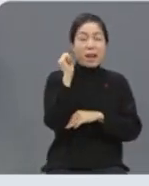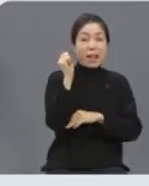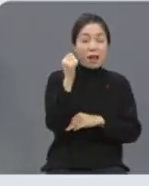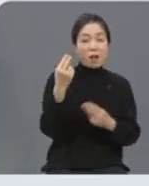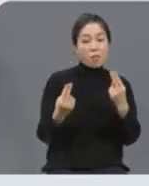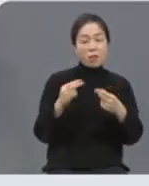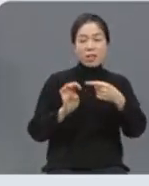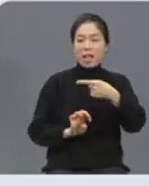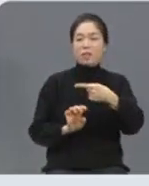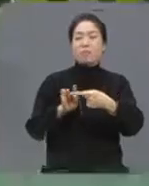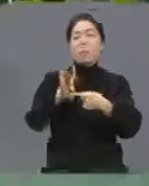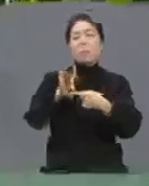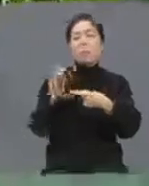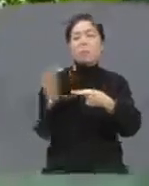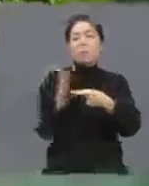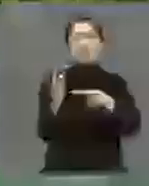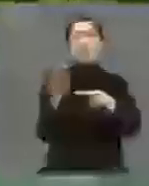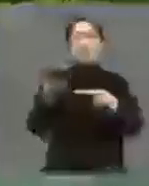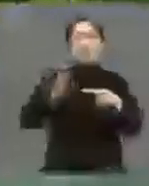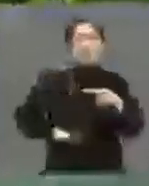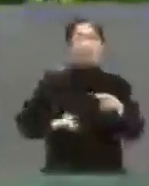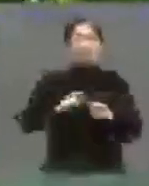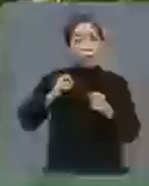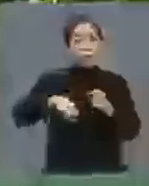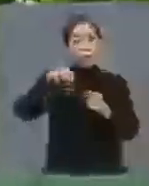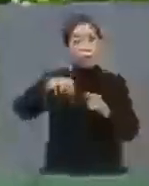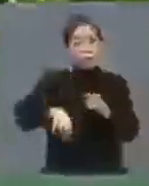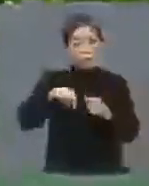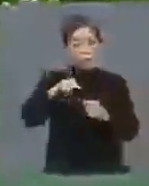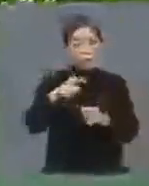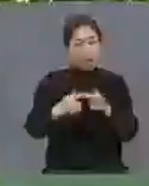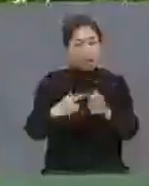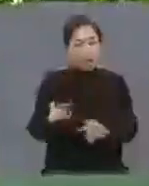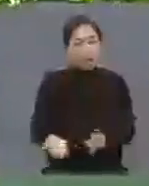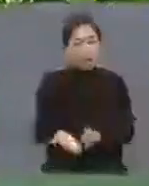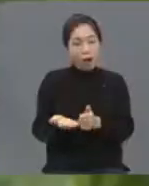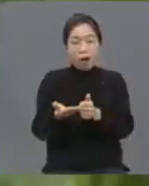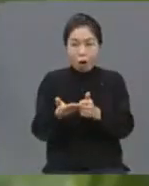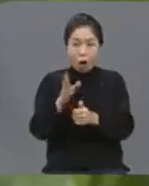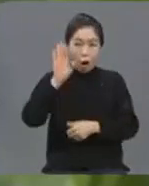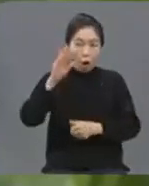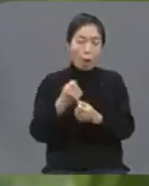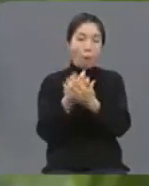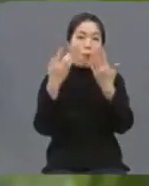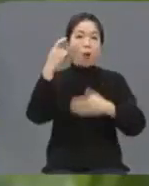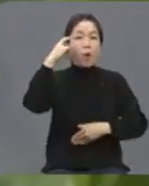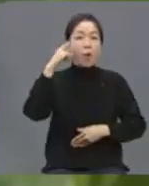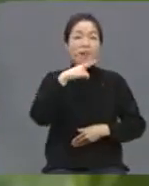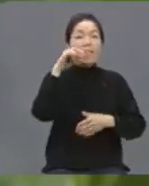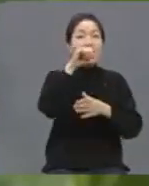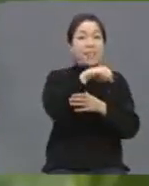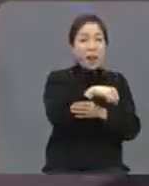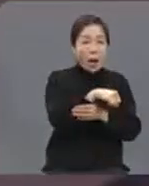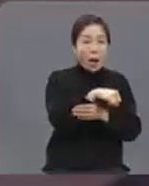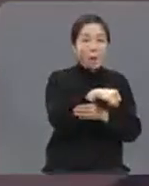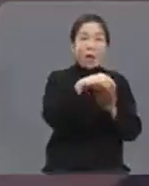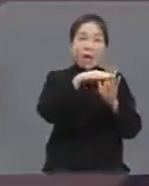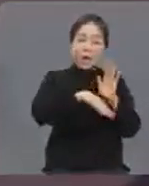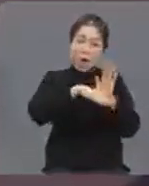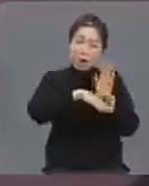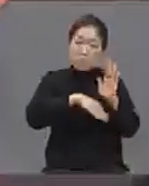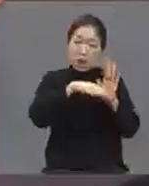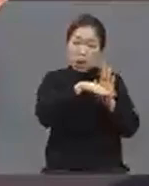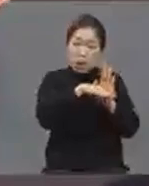4분의 수준입니다 하지만 장성군의 아대 작물 전망은 밝습니다 사과가 재배되는 난방 한개 지점과 단감을